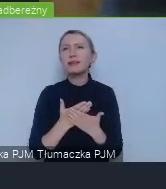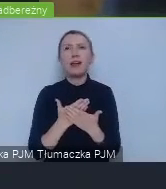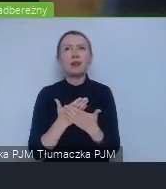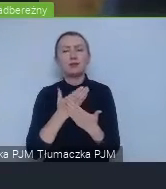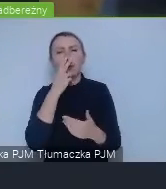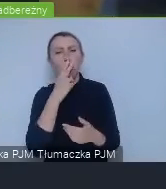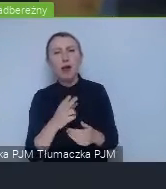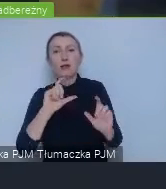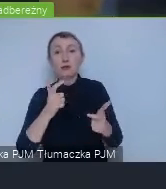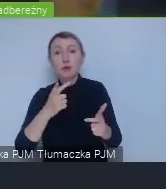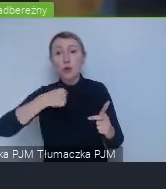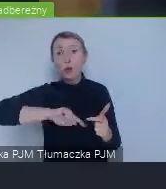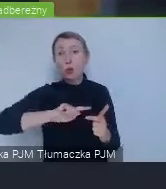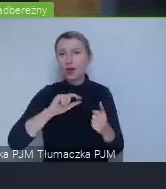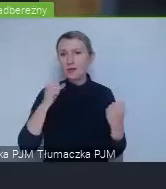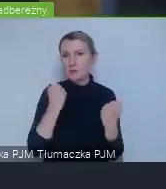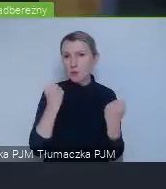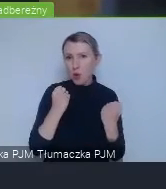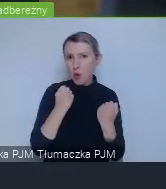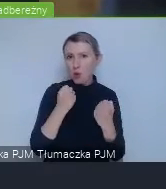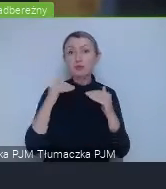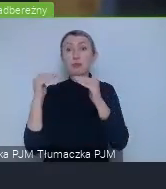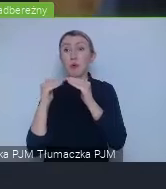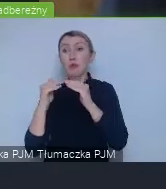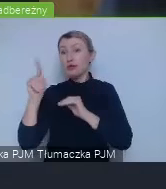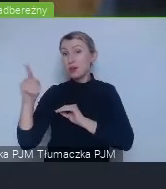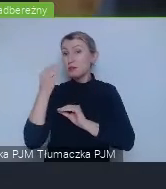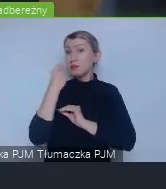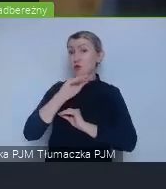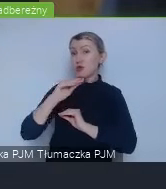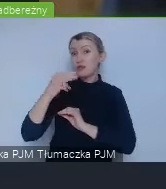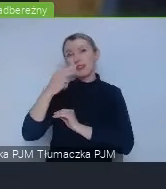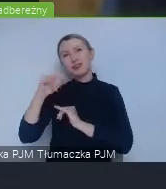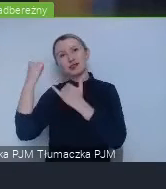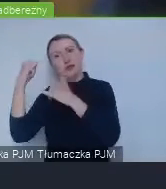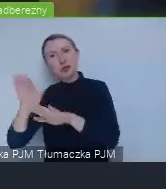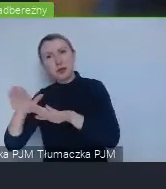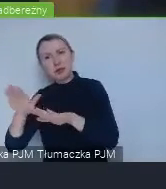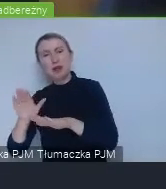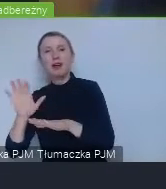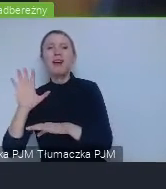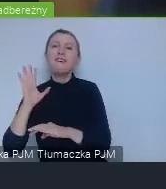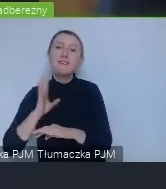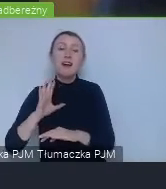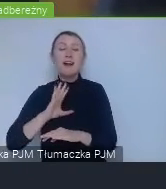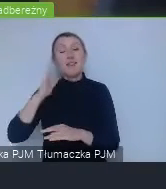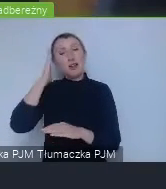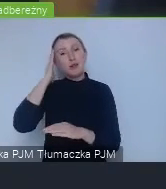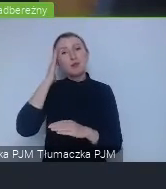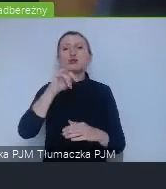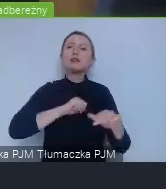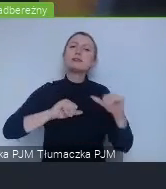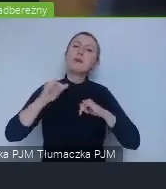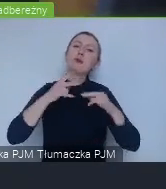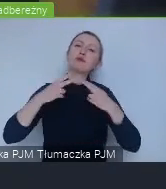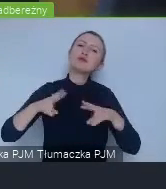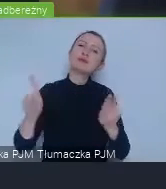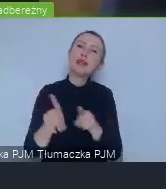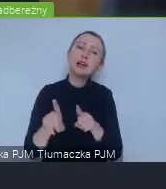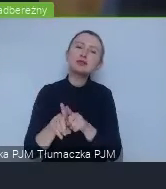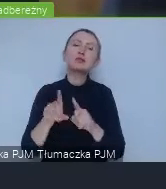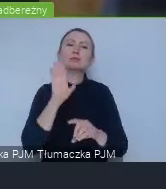to, co jest u nas mocniejsze w porównaniu do innych lokalizacji. Wiadomo, że samorząd jest uczestnikiem też pewnego